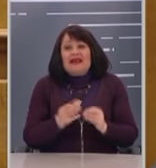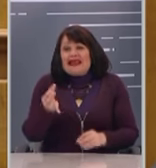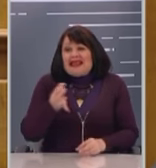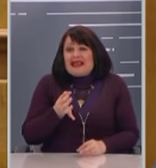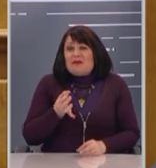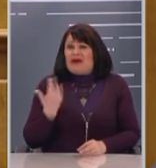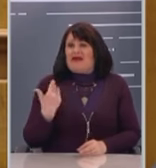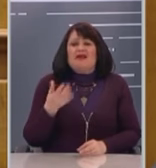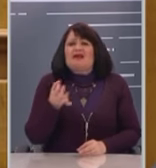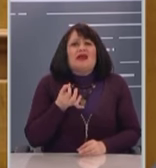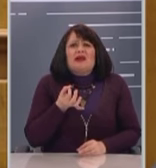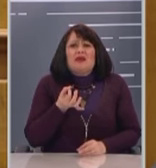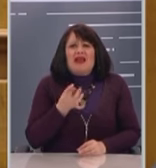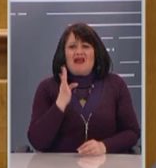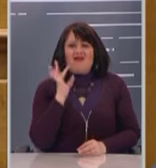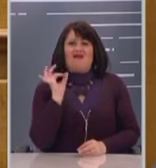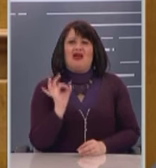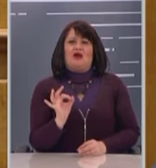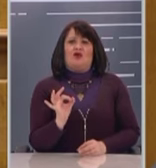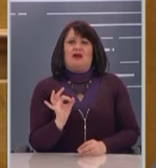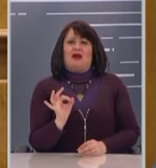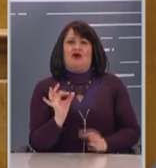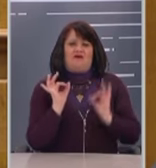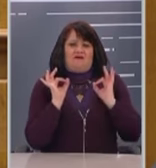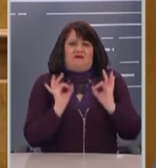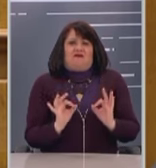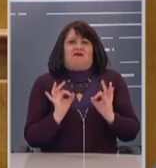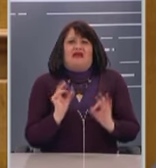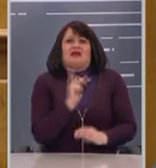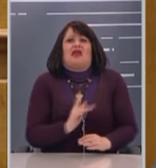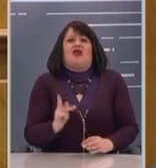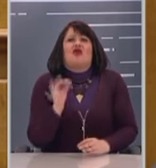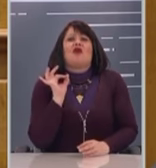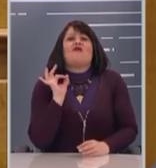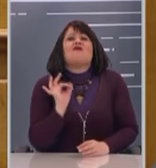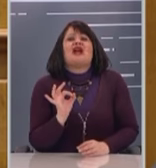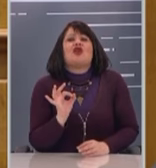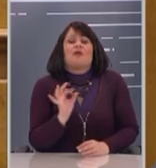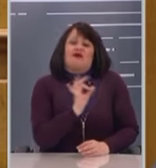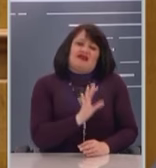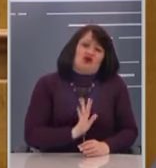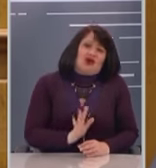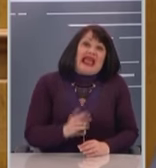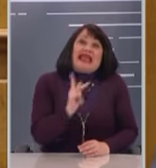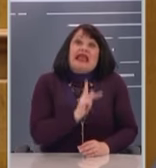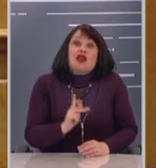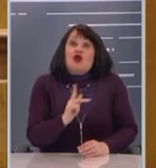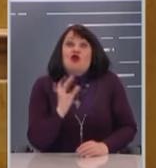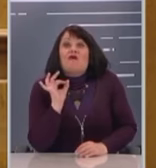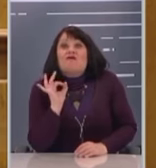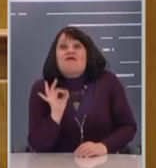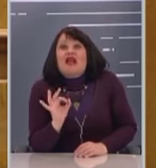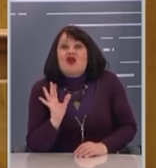τις προάλλες, ένα φαινόμενο φυσικό. Ένα κοινωνικό φαινόμενο, όχι φυσικό, κοινωνικό. Το